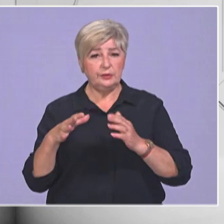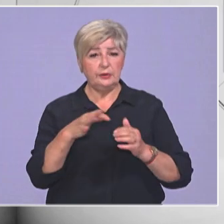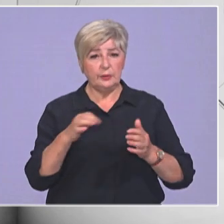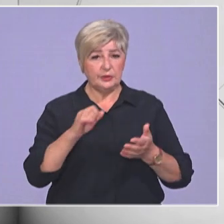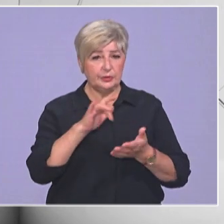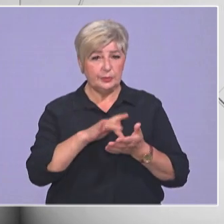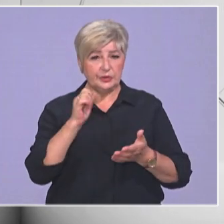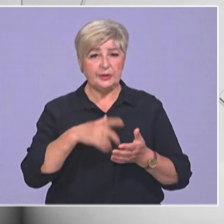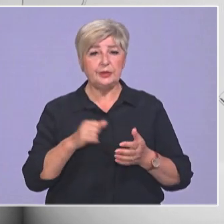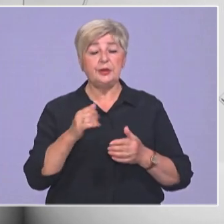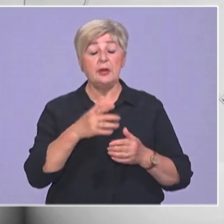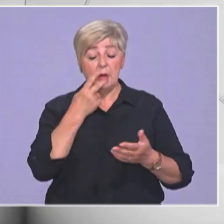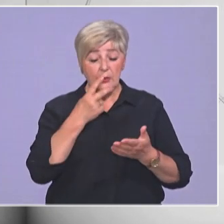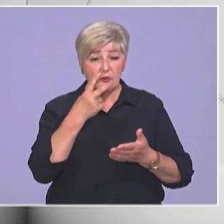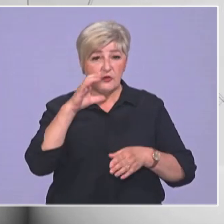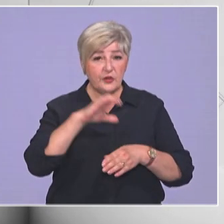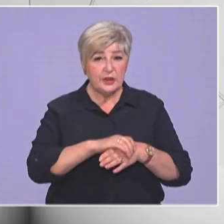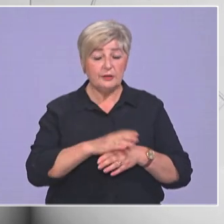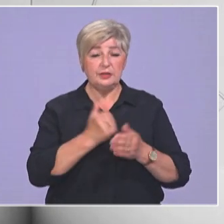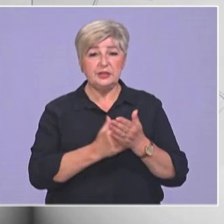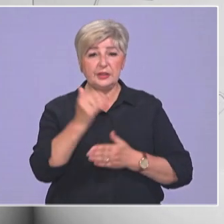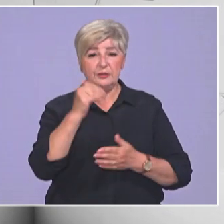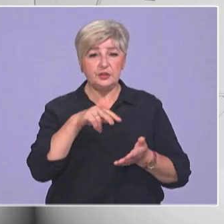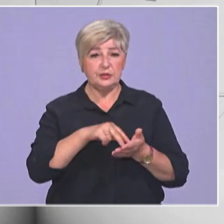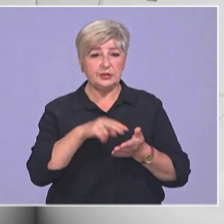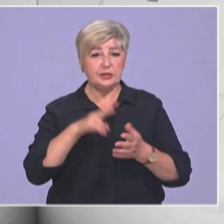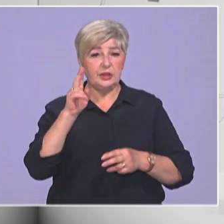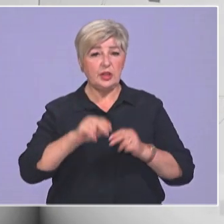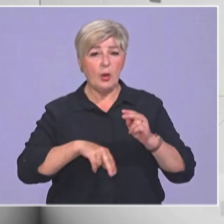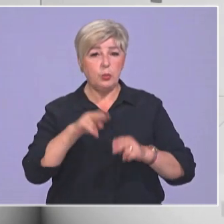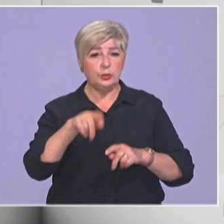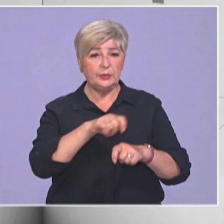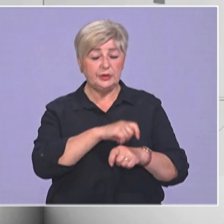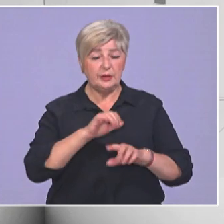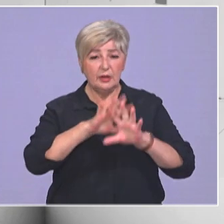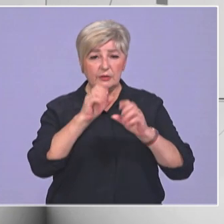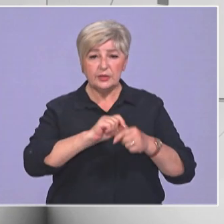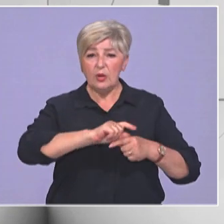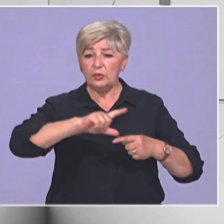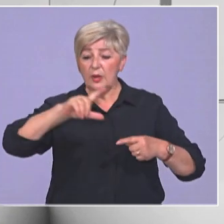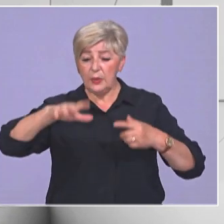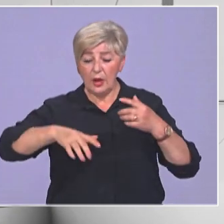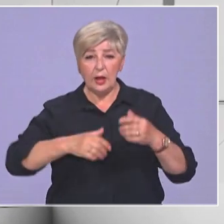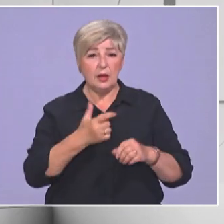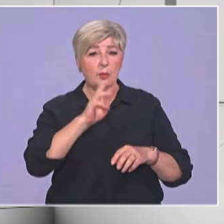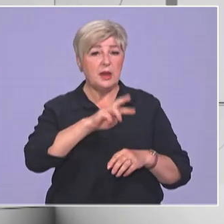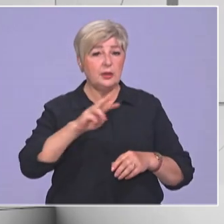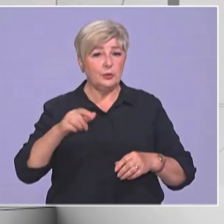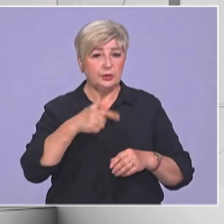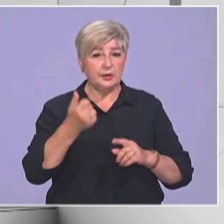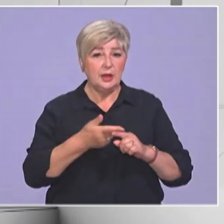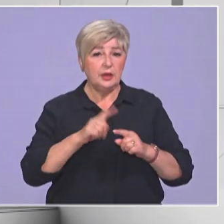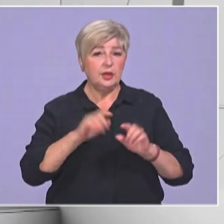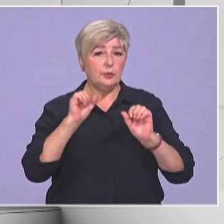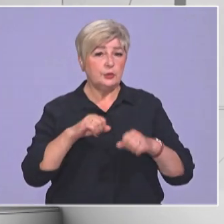робочої групи виявили завищені ціни на будматеріали. Загалом набігає мільйони гривень, які можуть бути витрачені